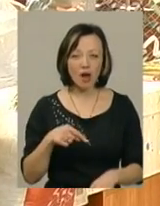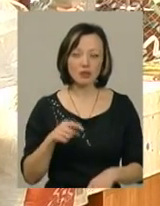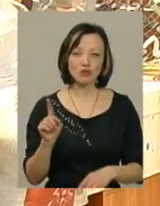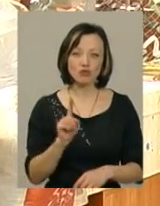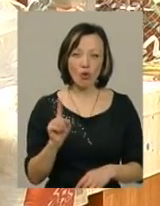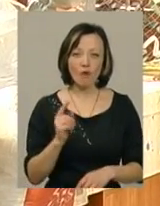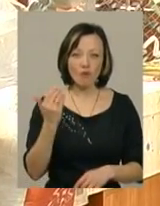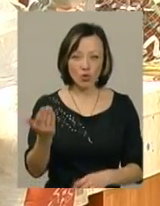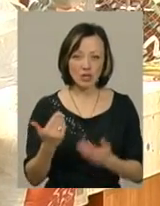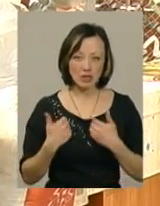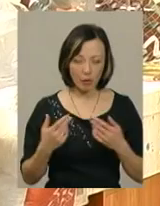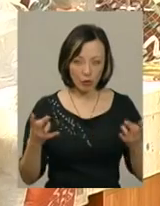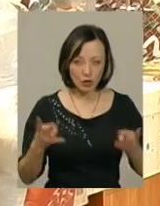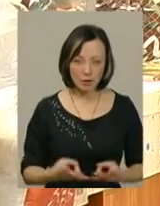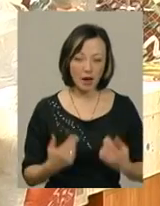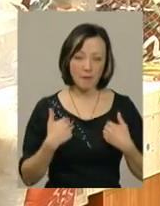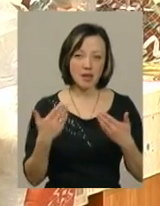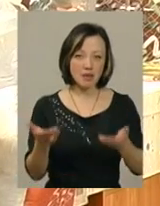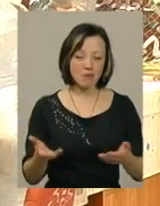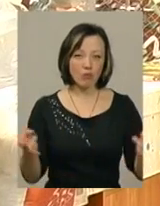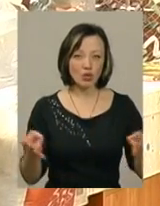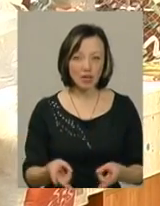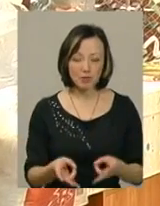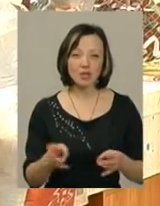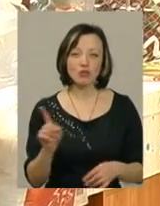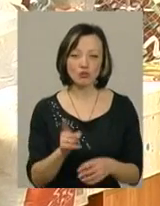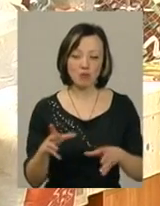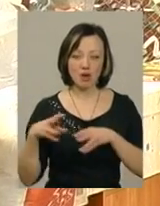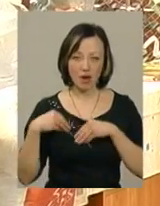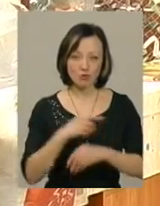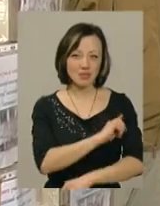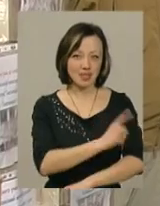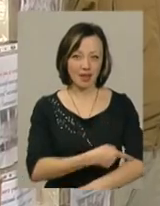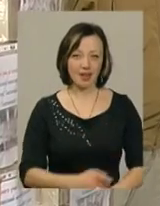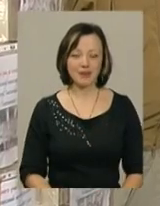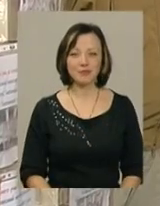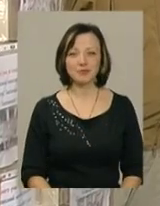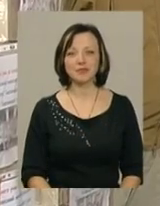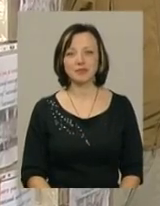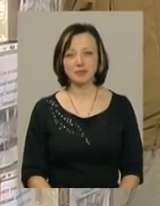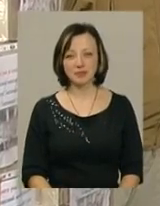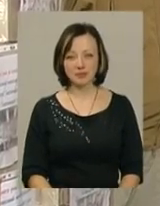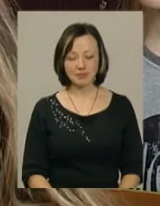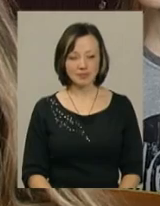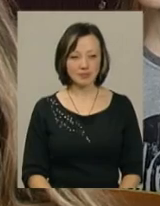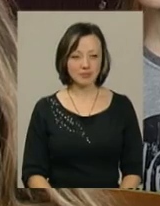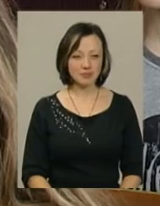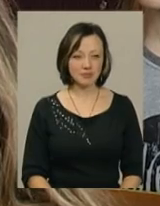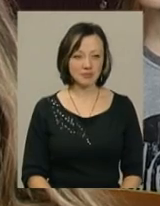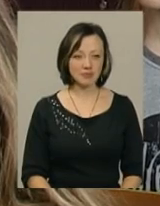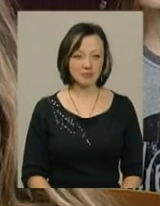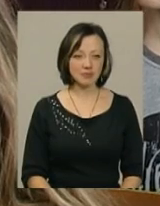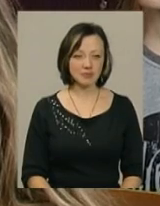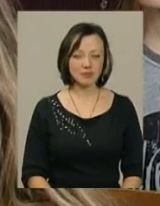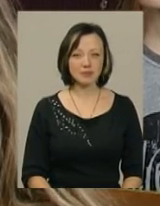що вони нам потрібні, а ми їм потрібні і що ми разом – сила. Тетяна Ворожцова, Дем'ян Цегольник, новини